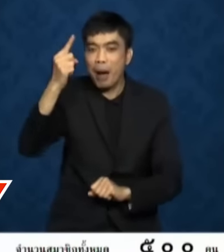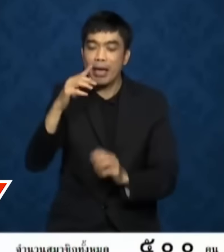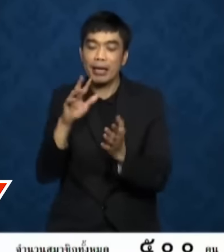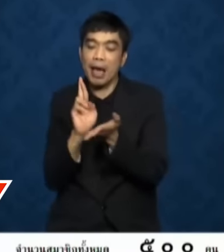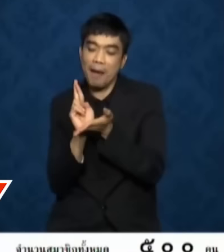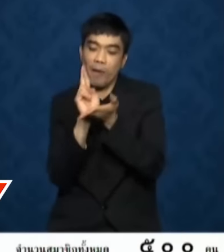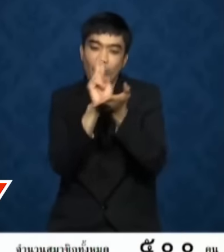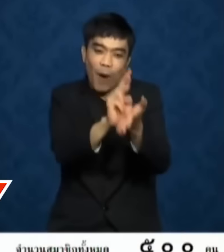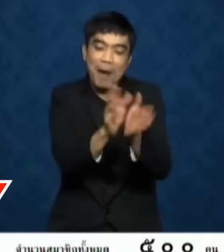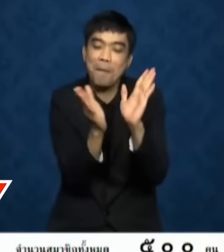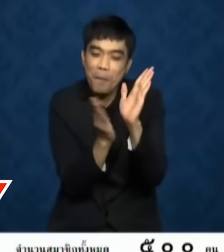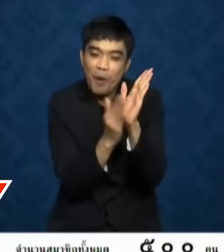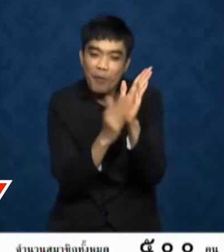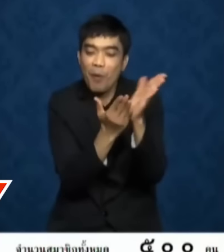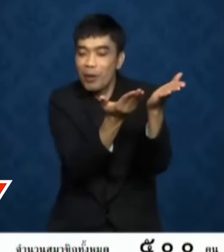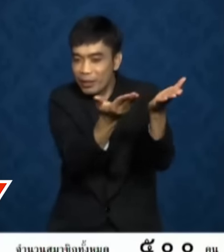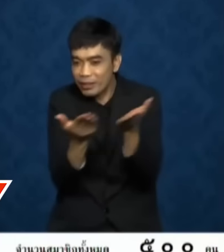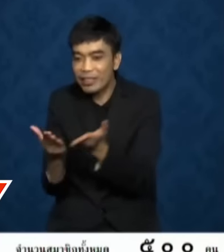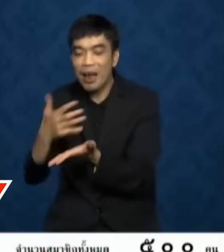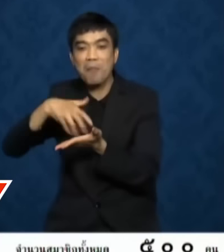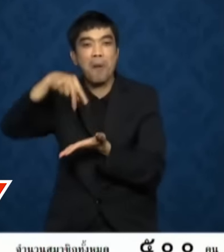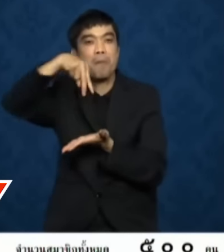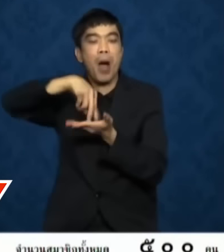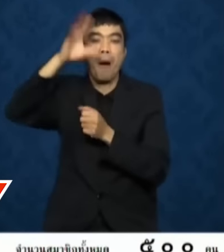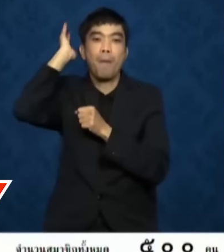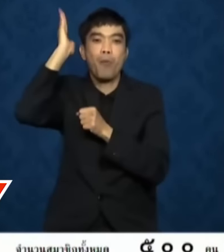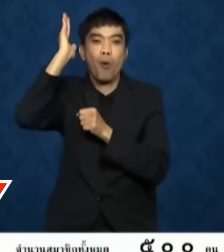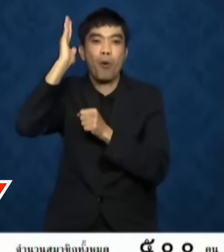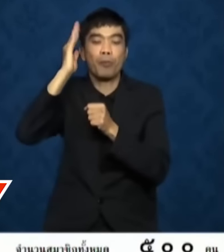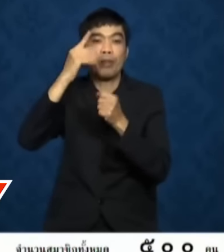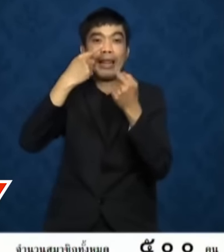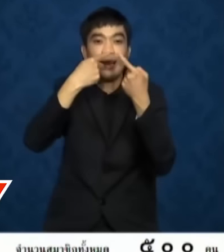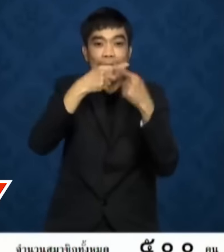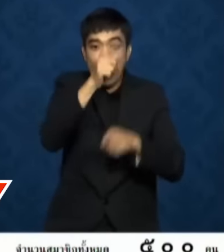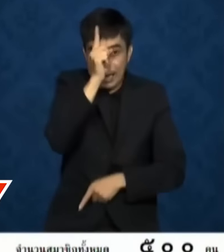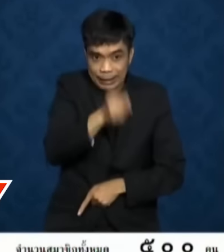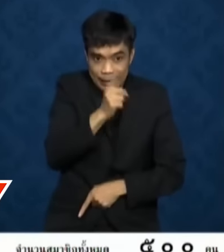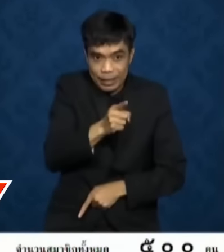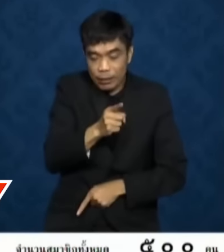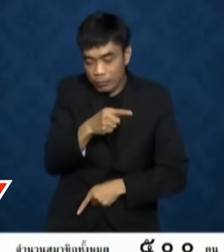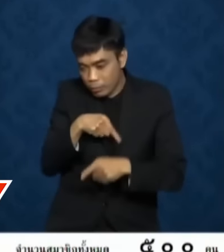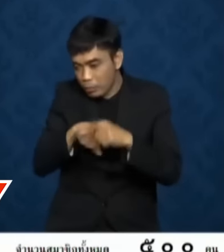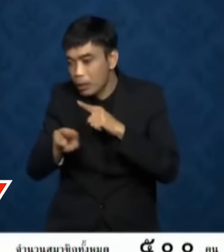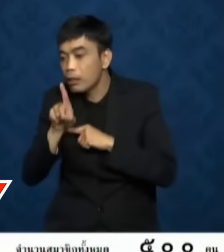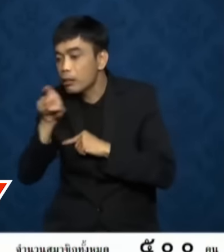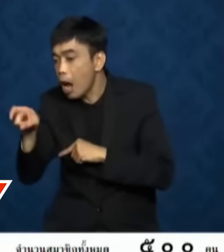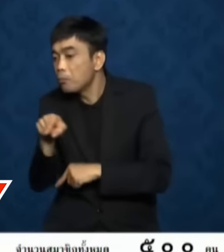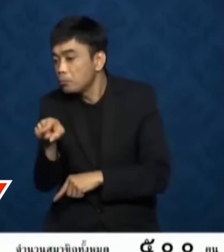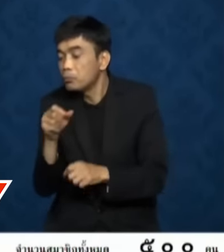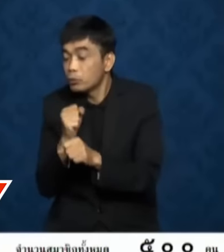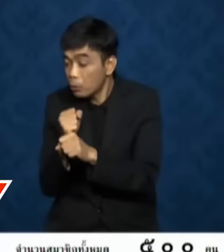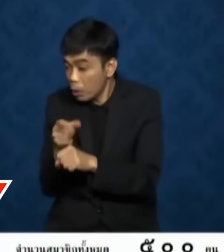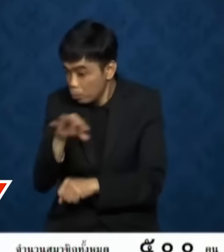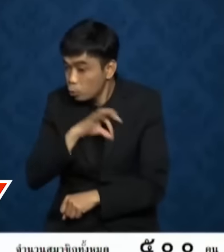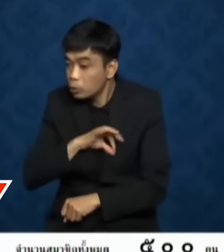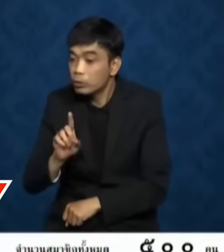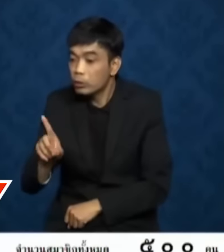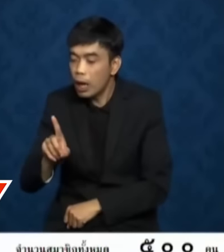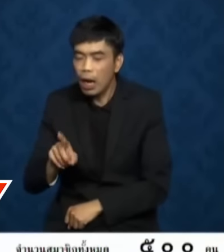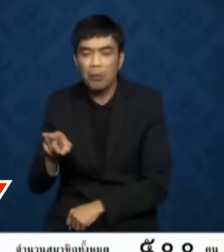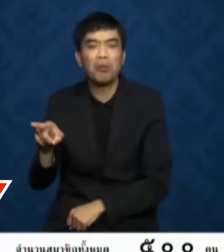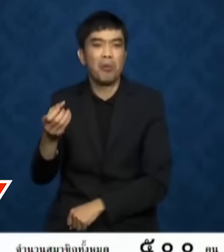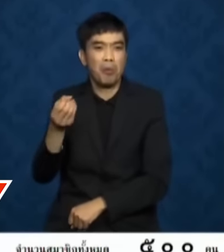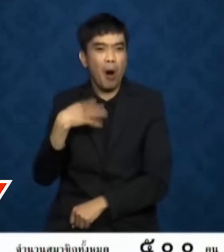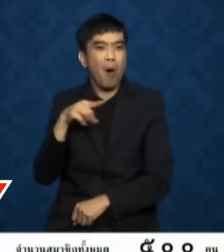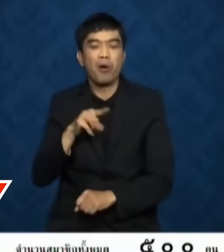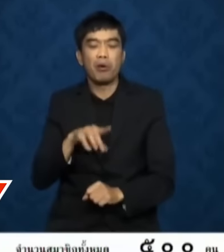ลหรือว่าเชิญพวกเขาไปแสดงความเห็นแต่พอไปถามเยาวชนที่ผ่านกระบวนการเหล่านี้แล้วเขากลับสัมผัสได้หรือเขากลับรู้สึกครับว่าองค์กรเหล่